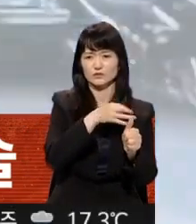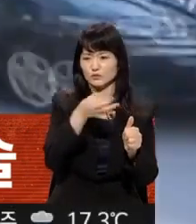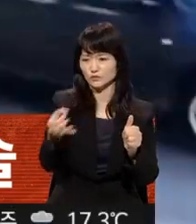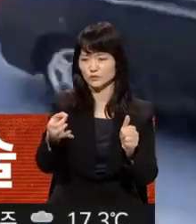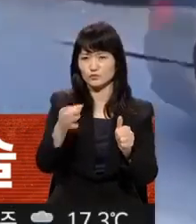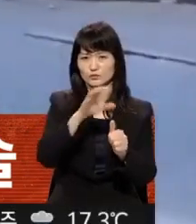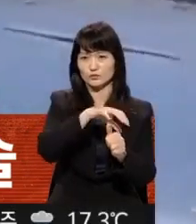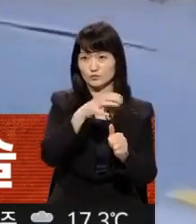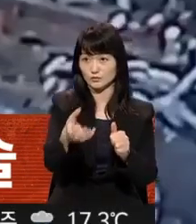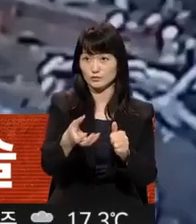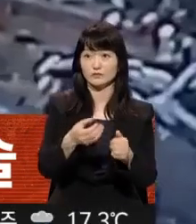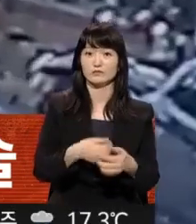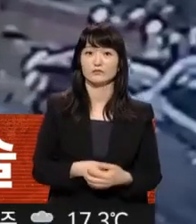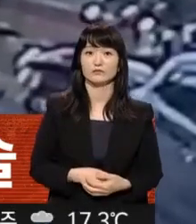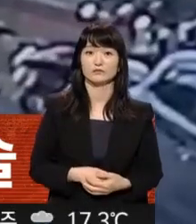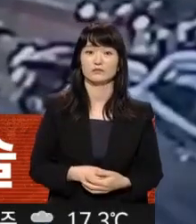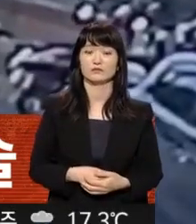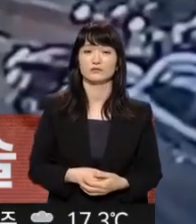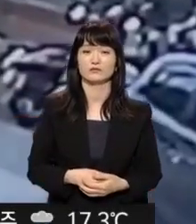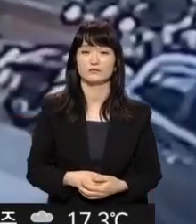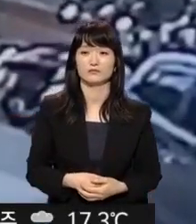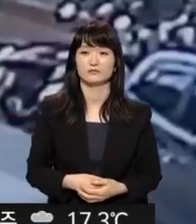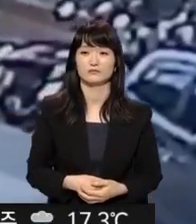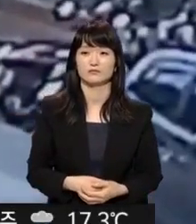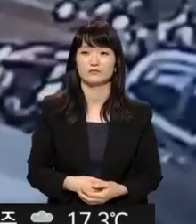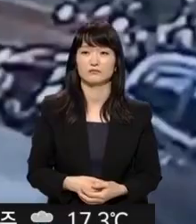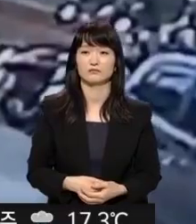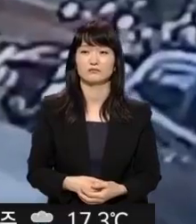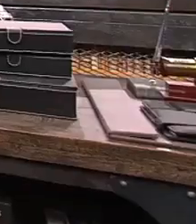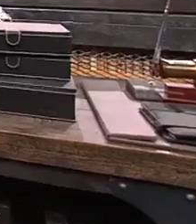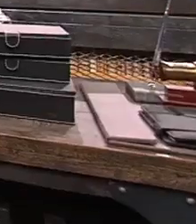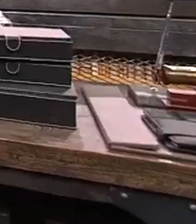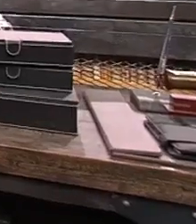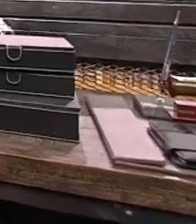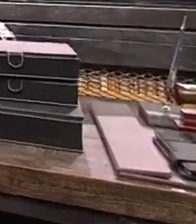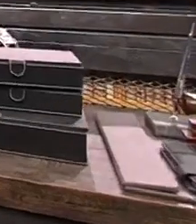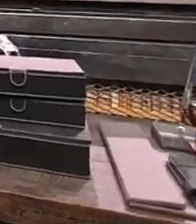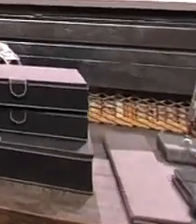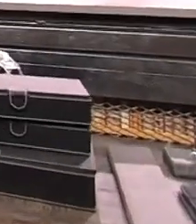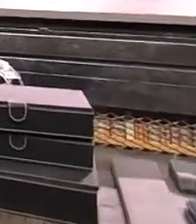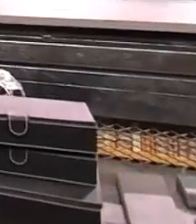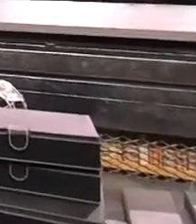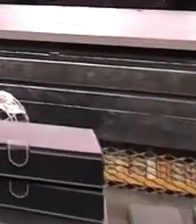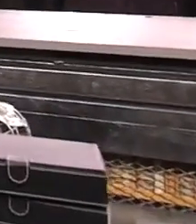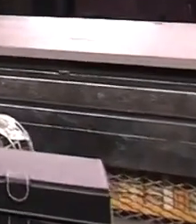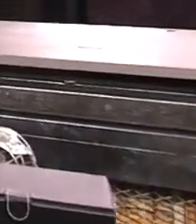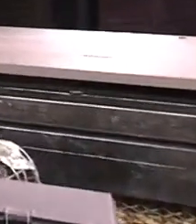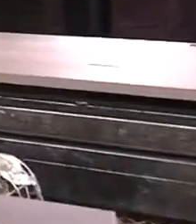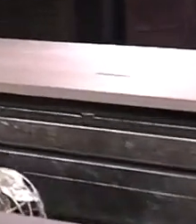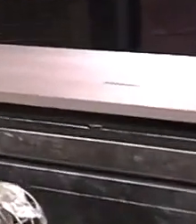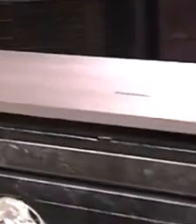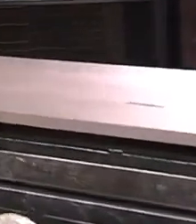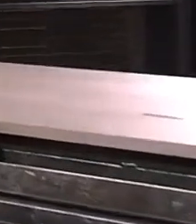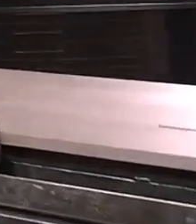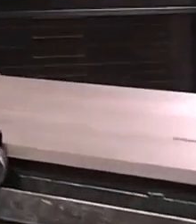합니다. 저렇게 했는데도? 예. 참. 이 사건의 진실을 추적하고